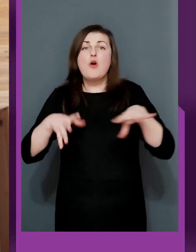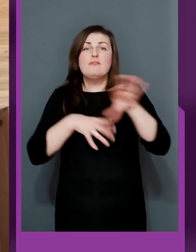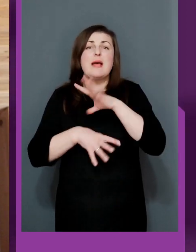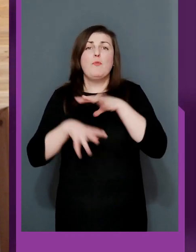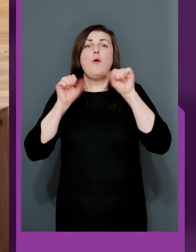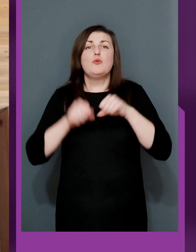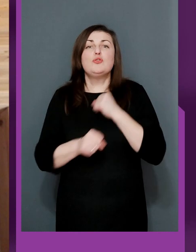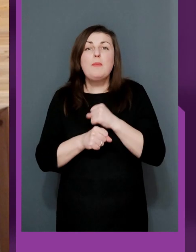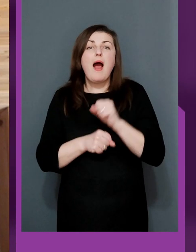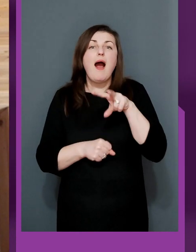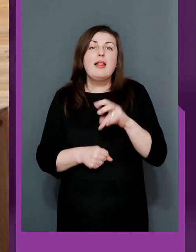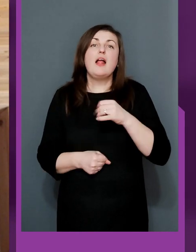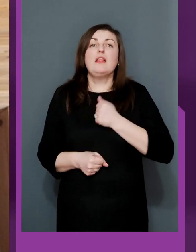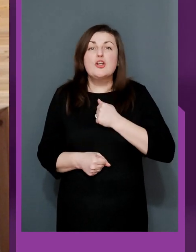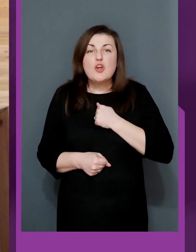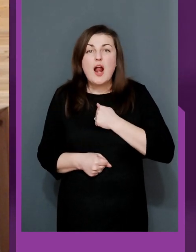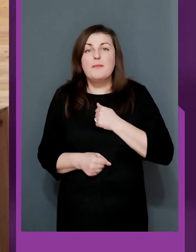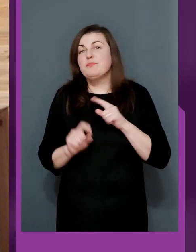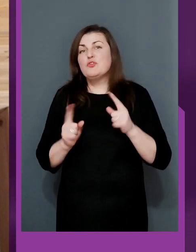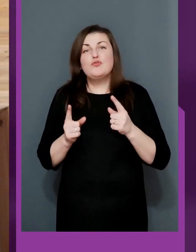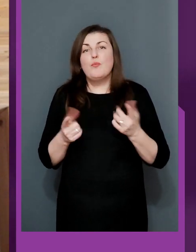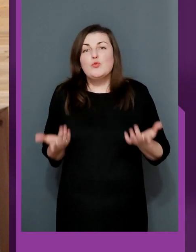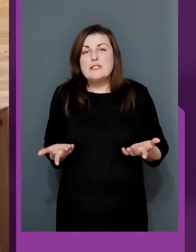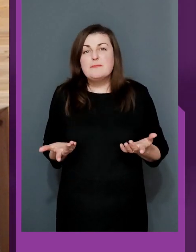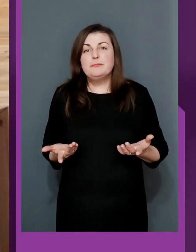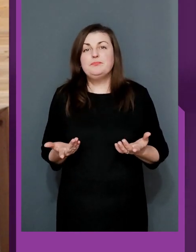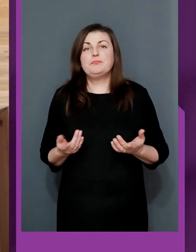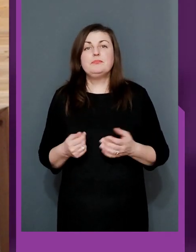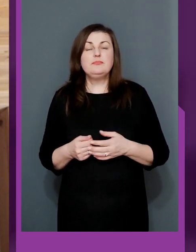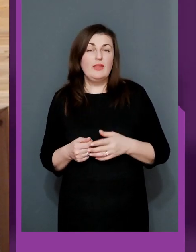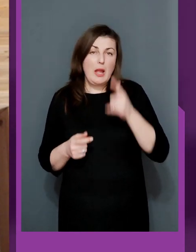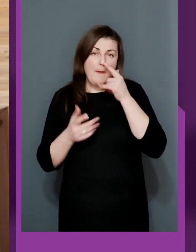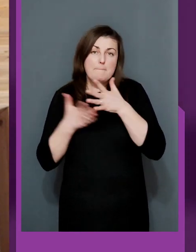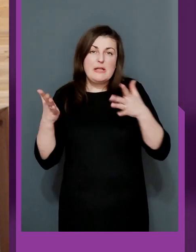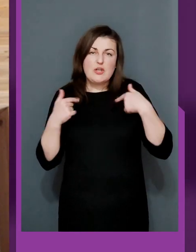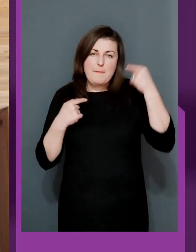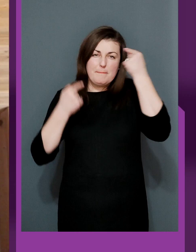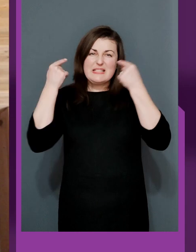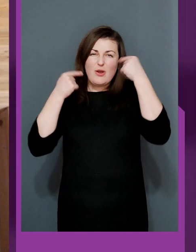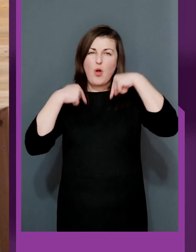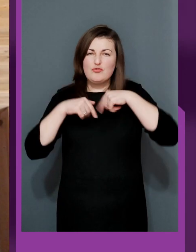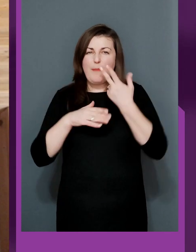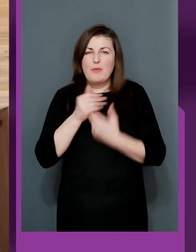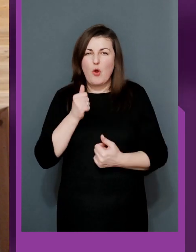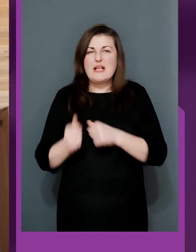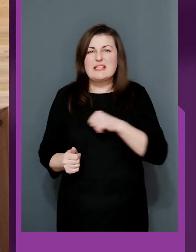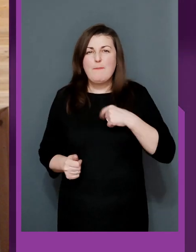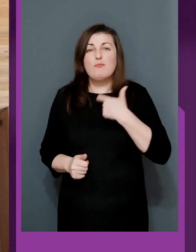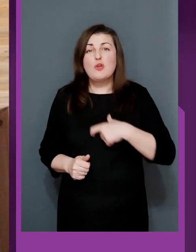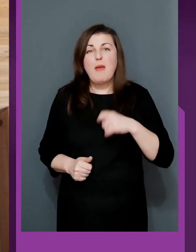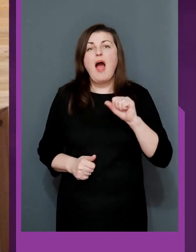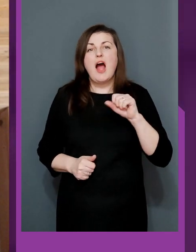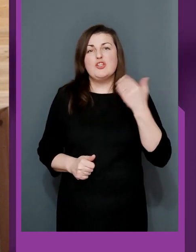все було можливо зробити але на жаль е чомусь більш психологічно програв самому собі